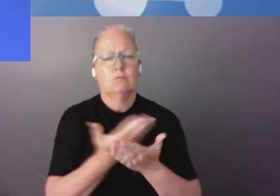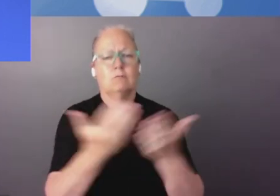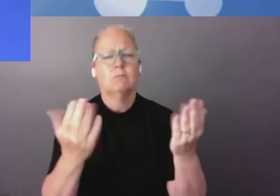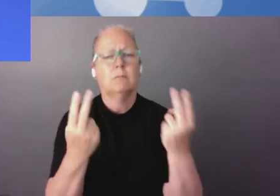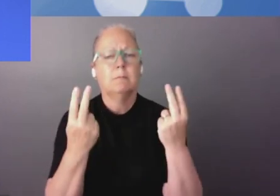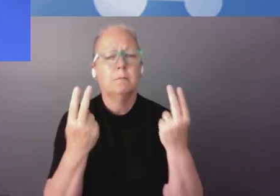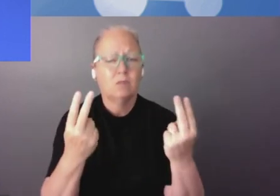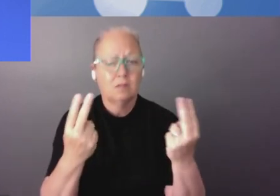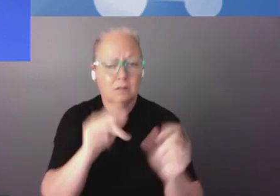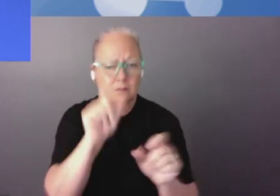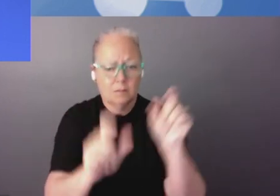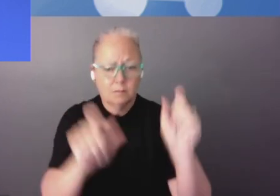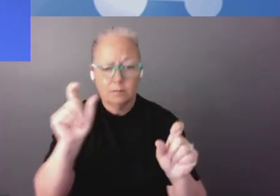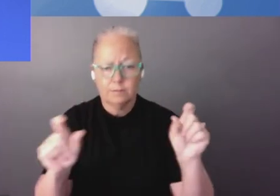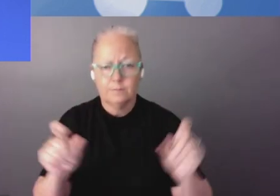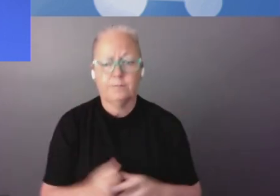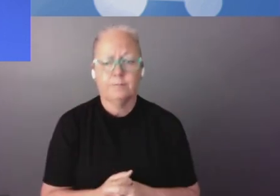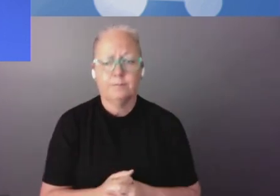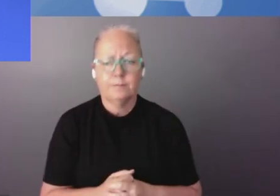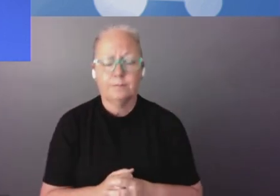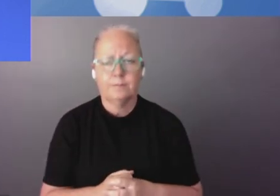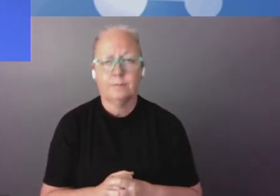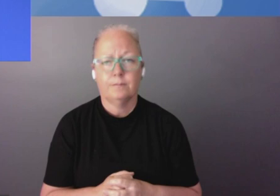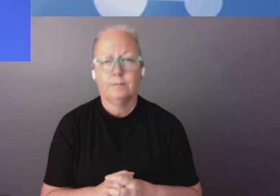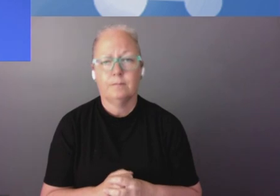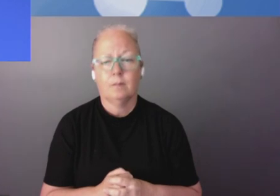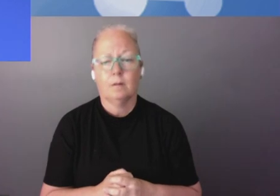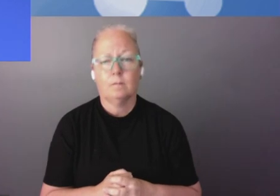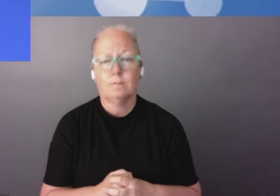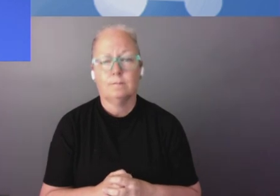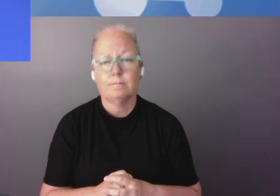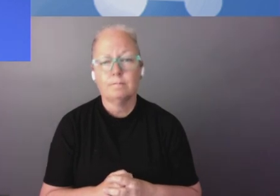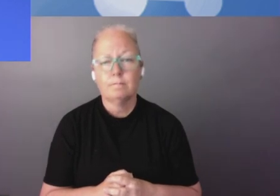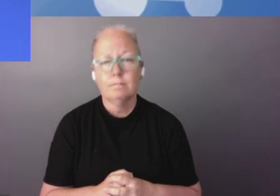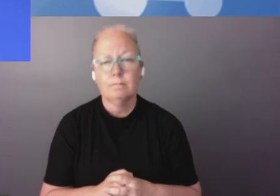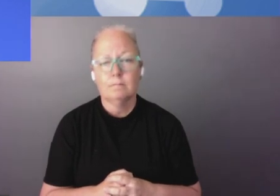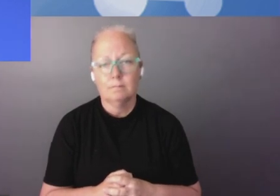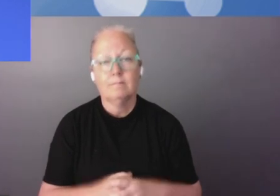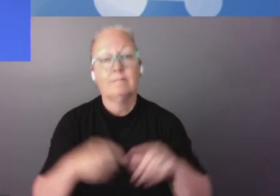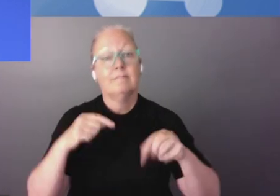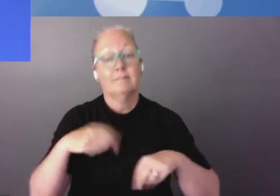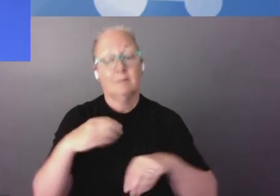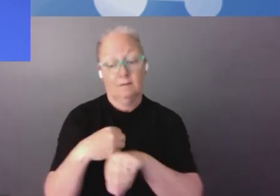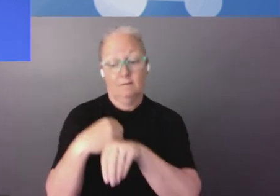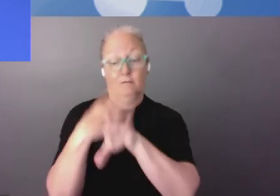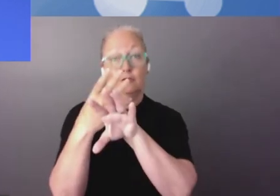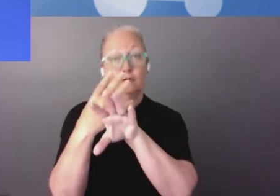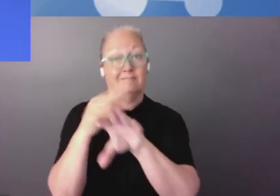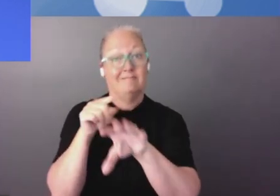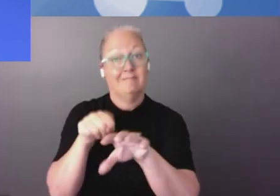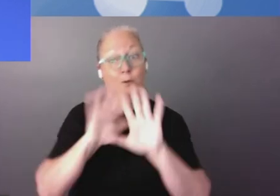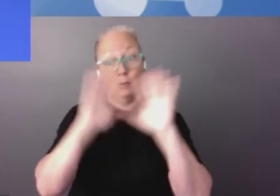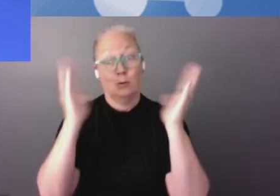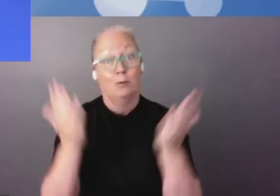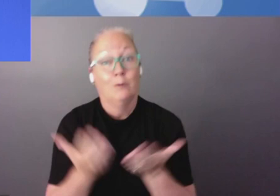świat wirtualny i świat realny zaczęły się splatać ze sobą, najpierw w literaturze,